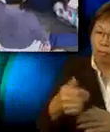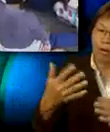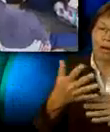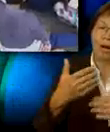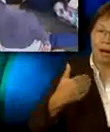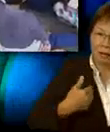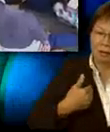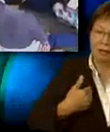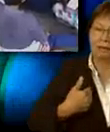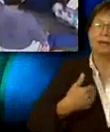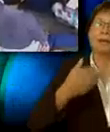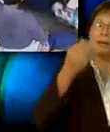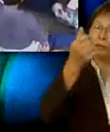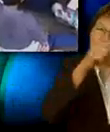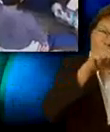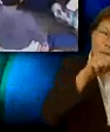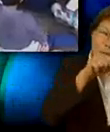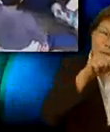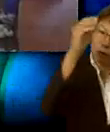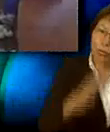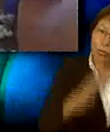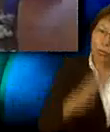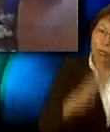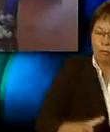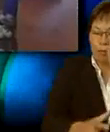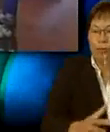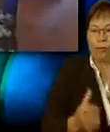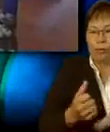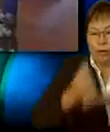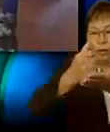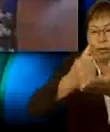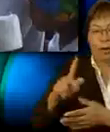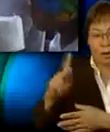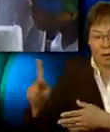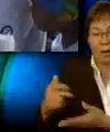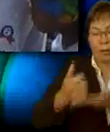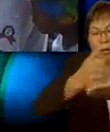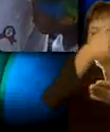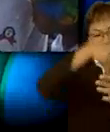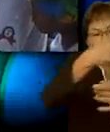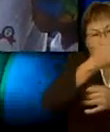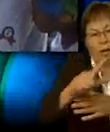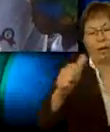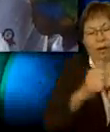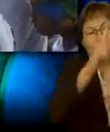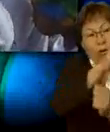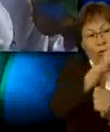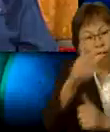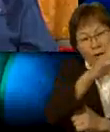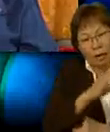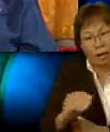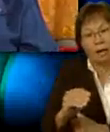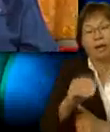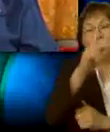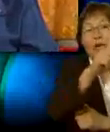akan mendapati ada beberapa orang guru seperti guru penolong kanan yang membantu dalam hal-hal yang berkaitan dengan co-curriculum